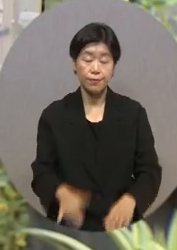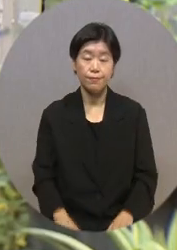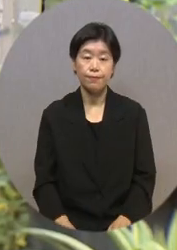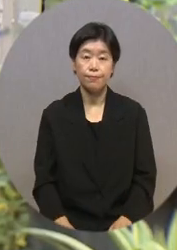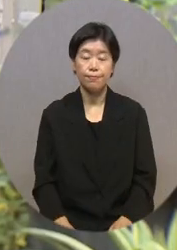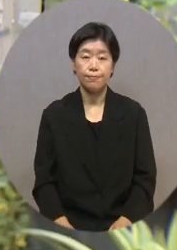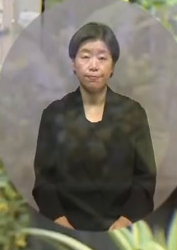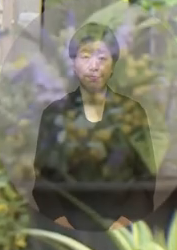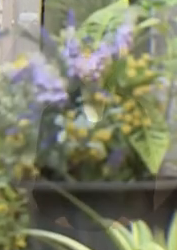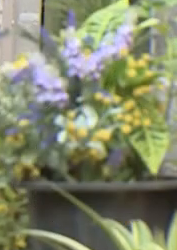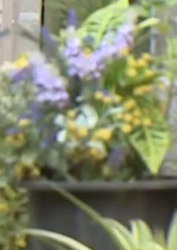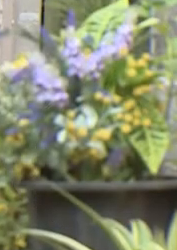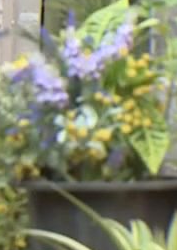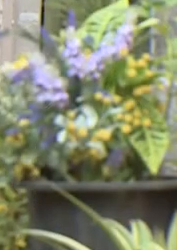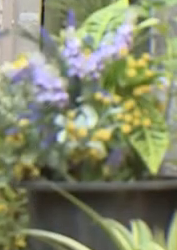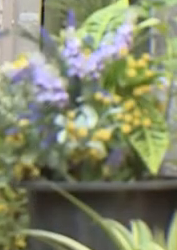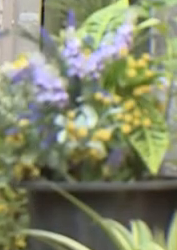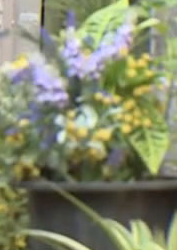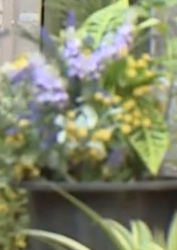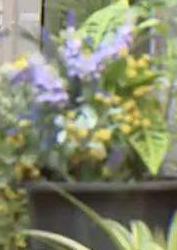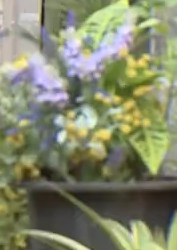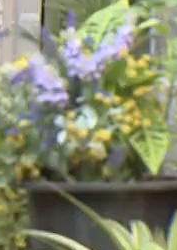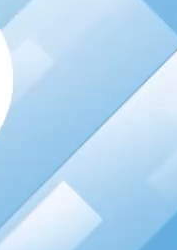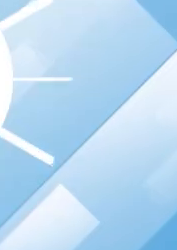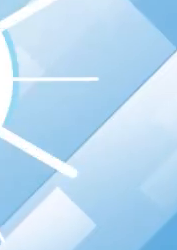뉴스 박태진 있니다